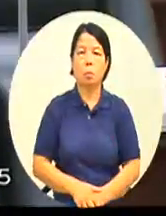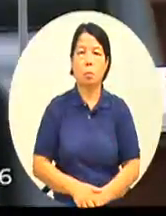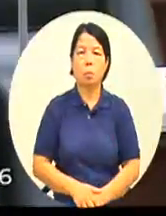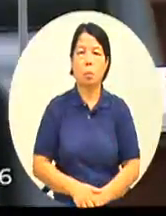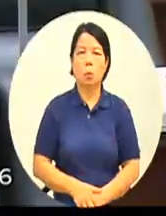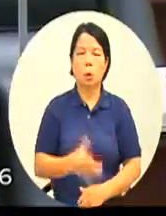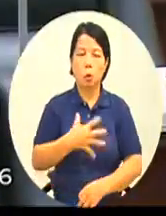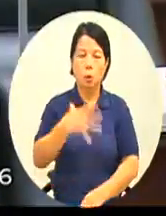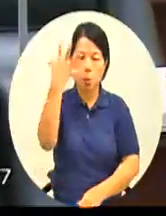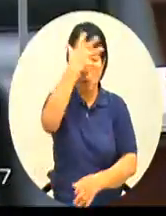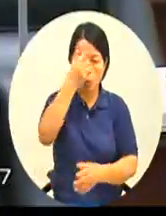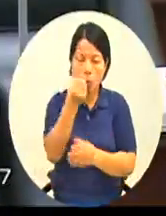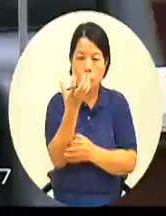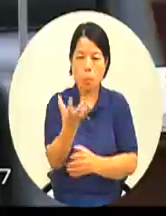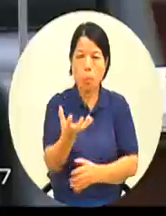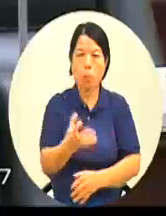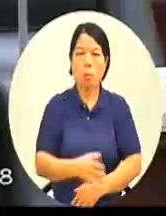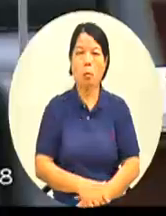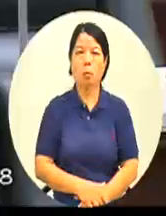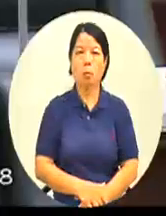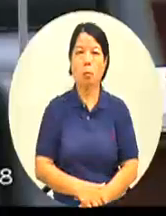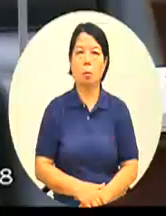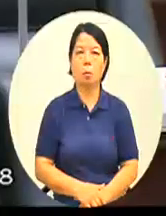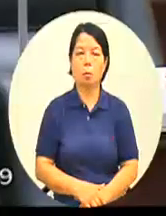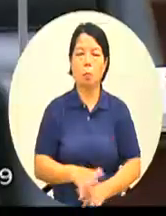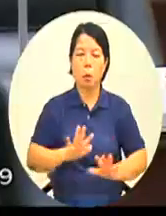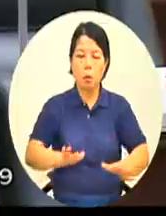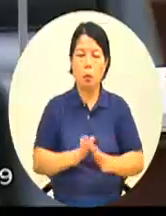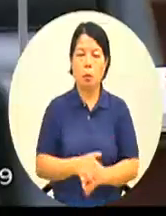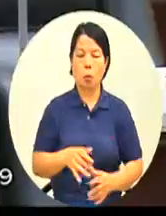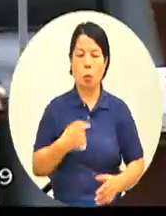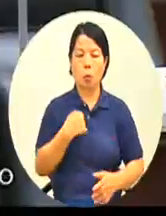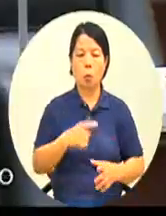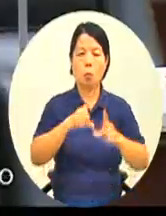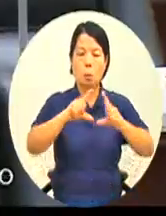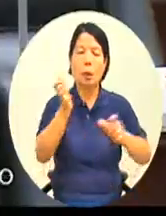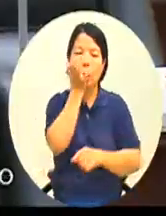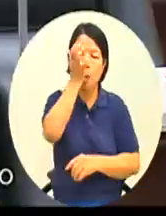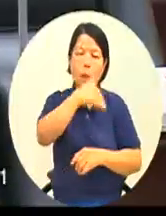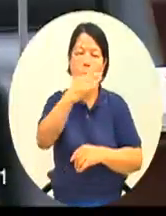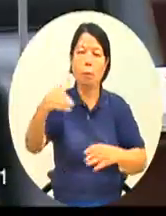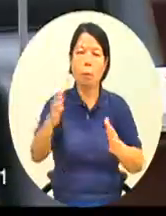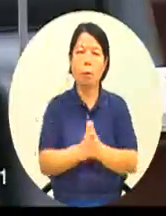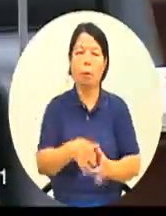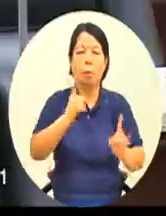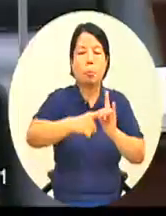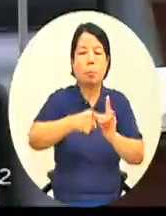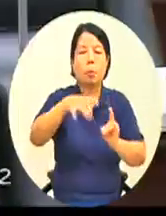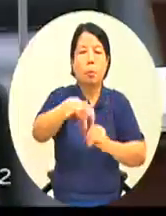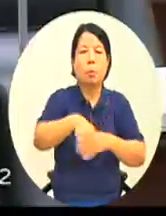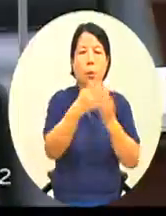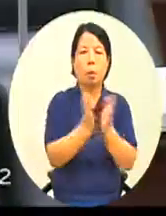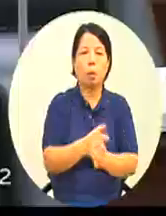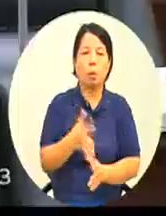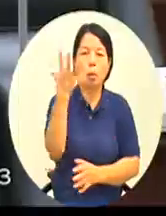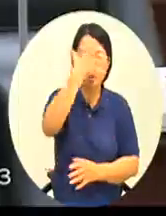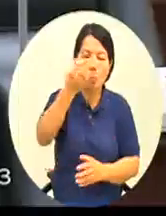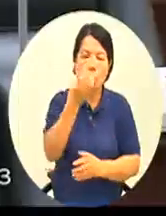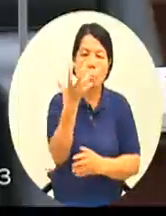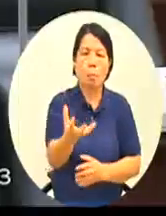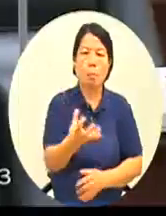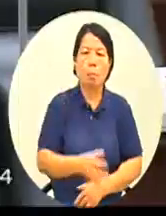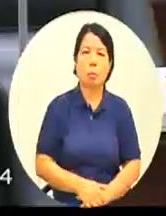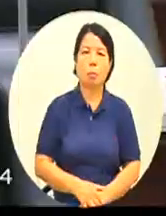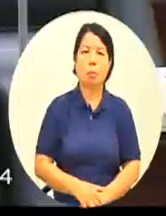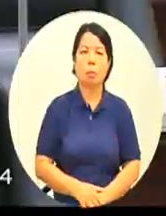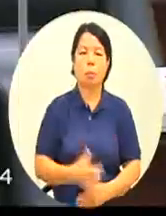高龄人口非常多，那尤其以本席的大冈山选区，弥陀根本就是最年龄最高的一个区域。那像